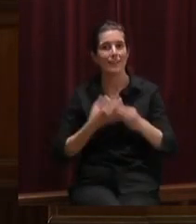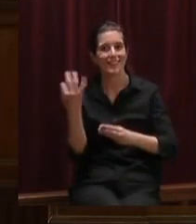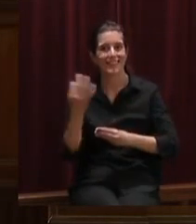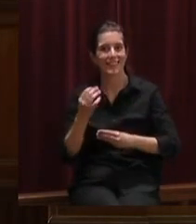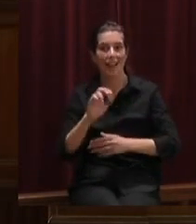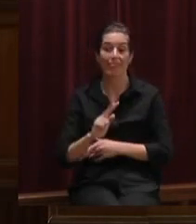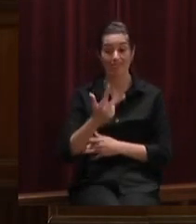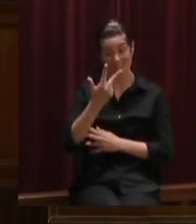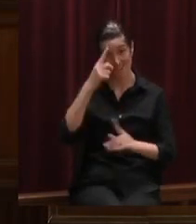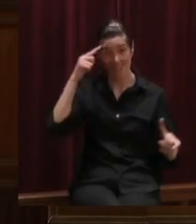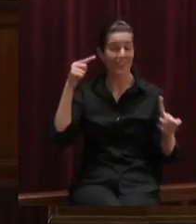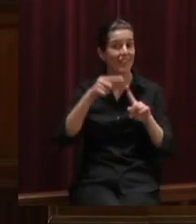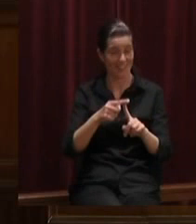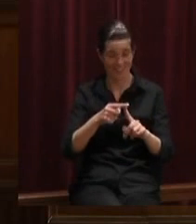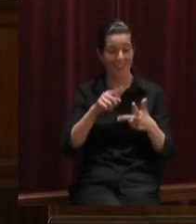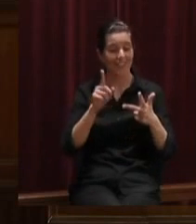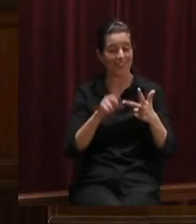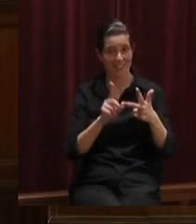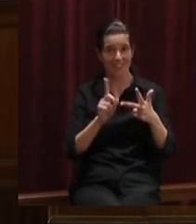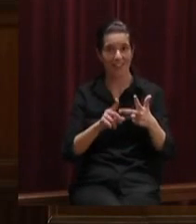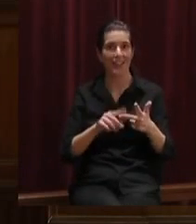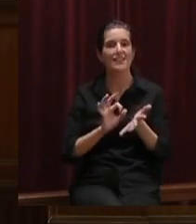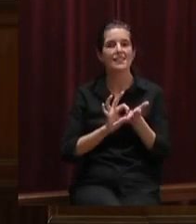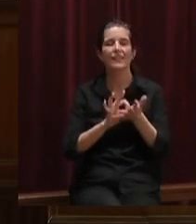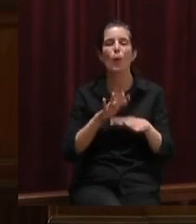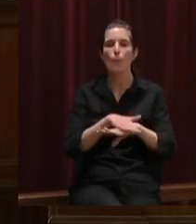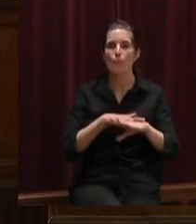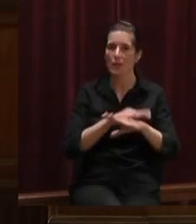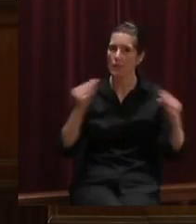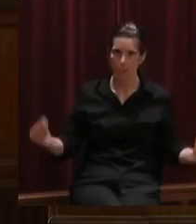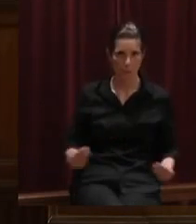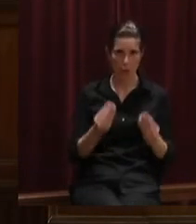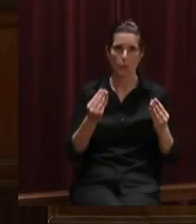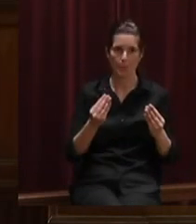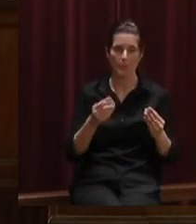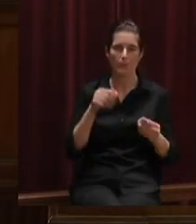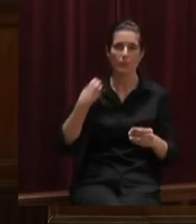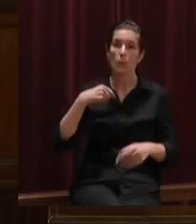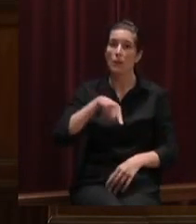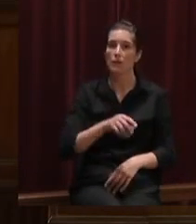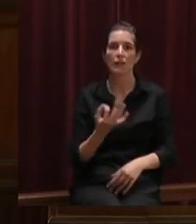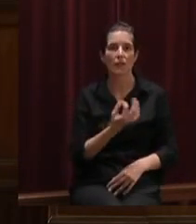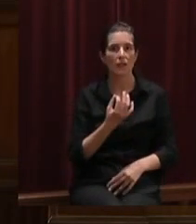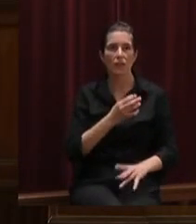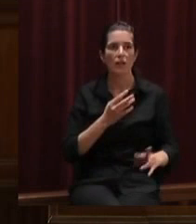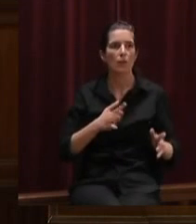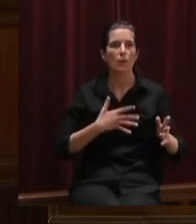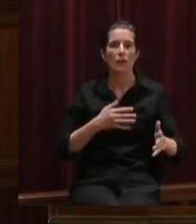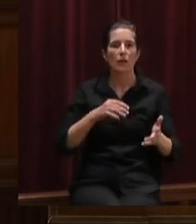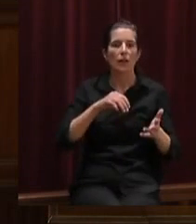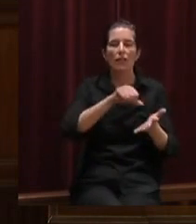repte, continuar millorant els nostres serveis essencials, que han de ser capaços de donar resposta a les necessitats de la nostra